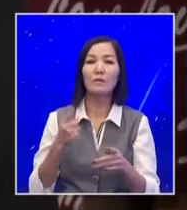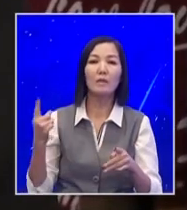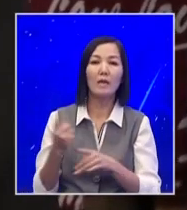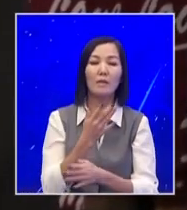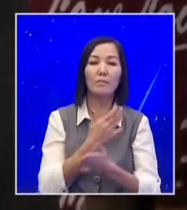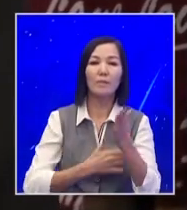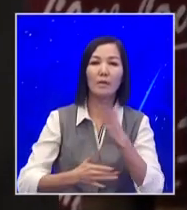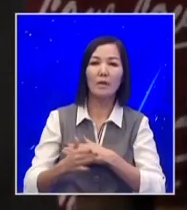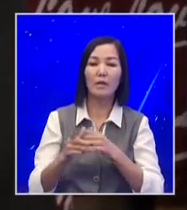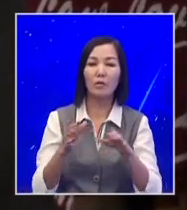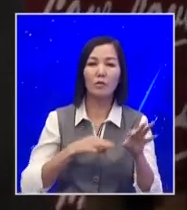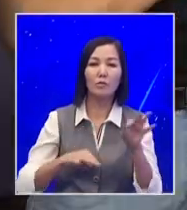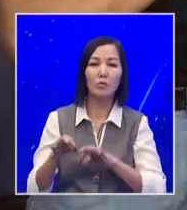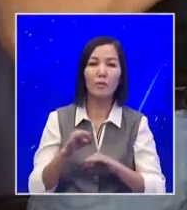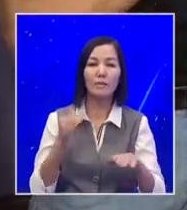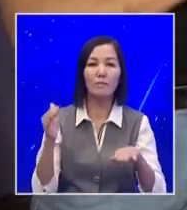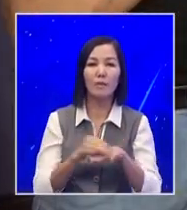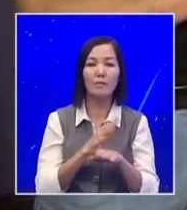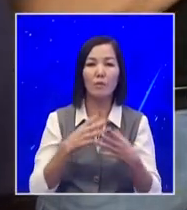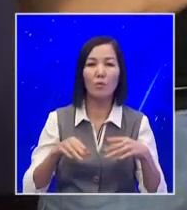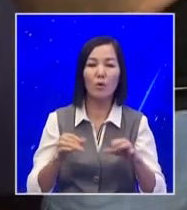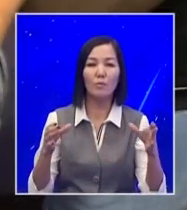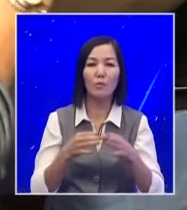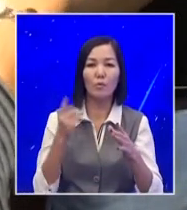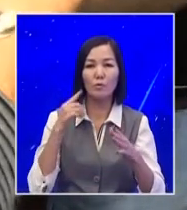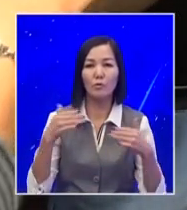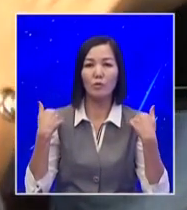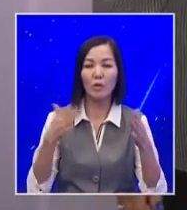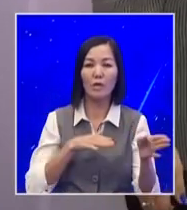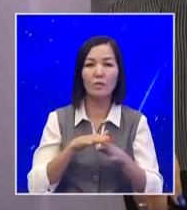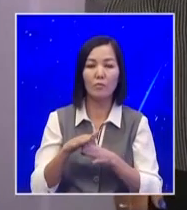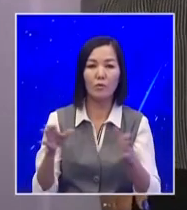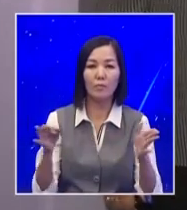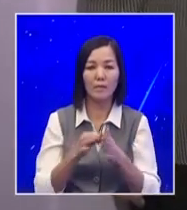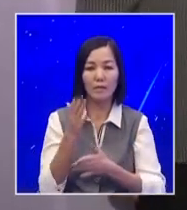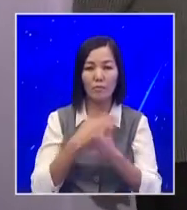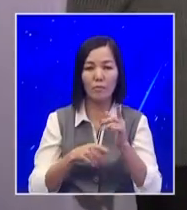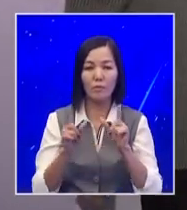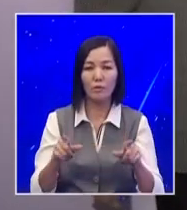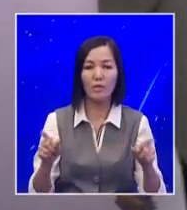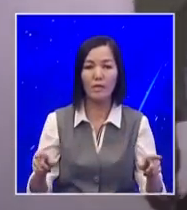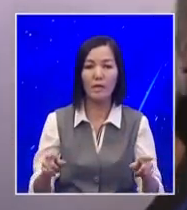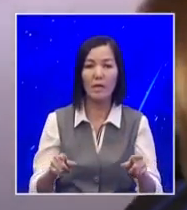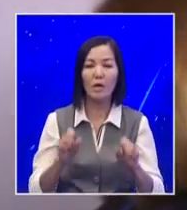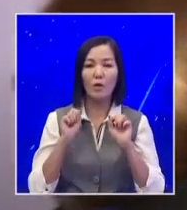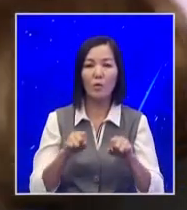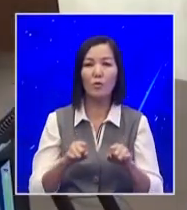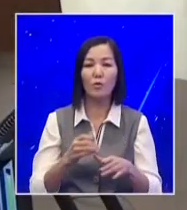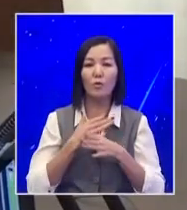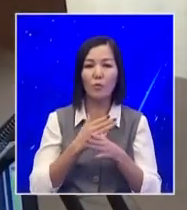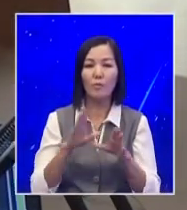мүмкіндігі шектеулі жандар жобасы Мейірім қоғамдық қорының бастамасымен жүзеге асып отыр. Мақсаты мүмкіндігі шектеулі жандарға құқықтық кеңес